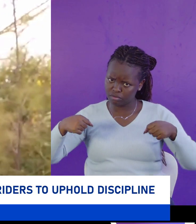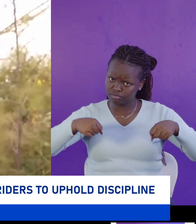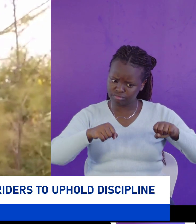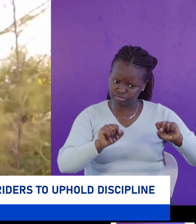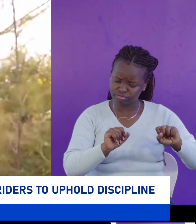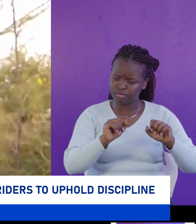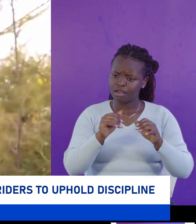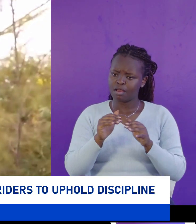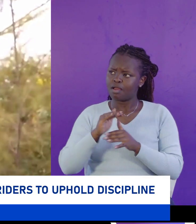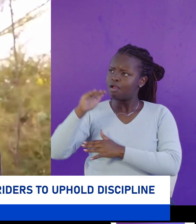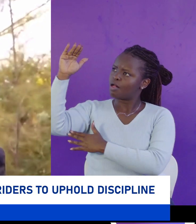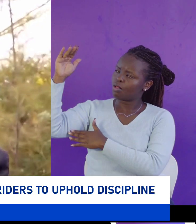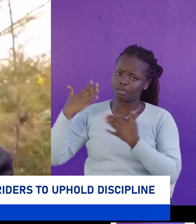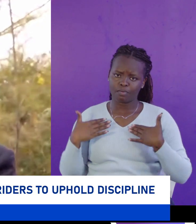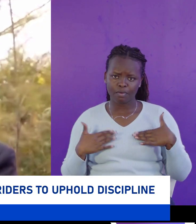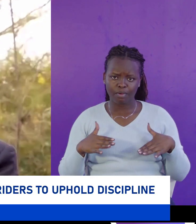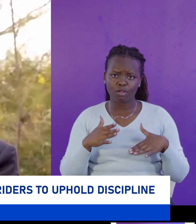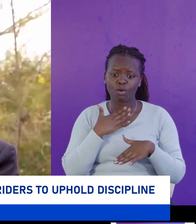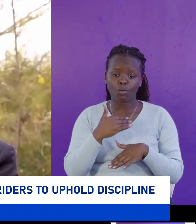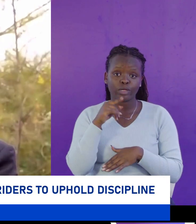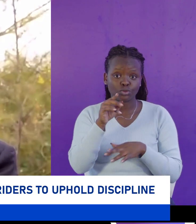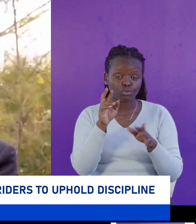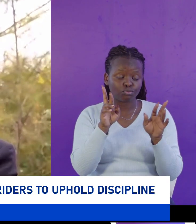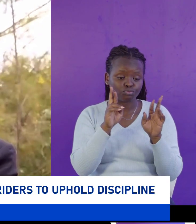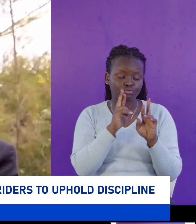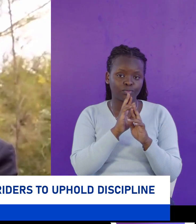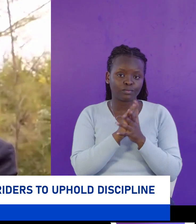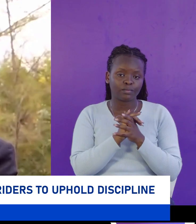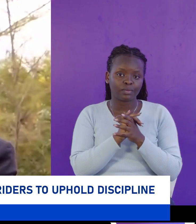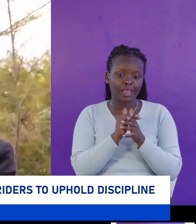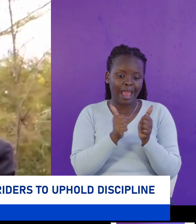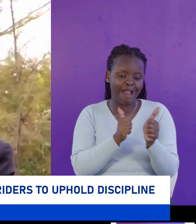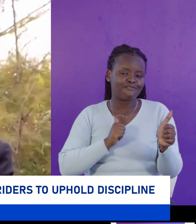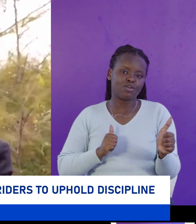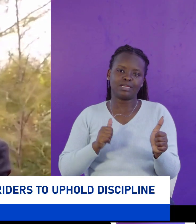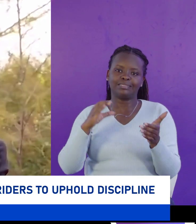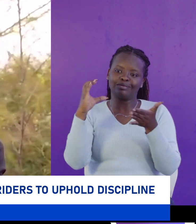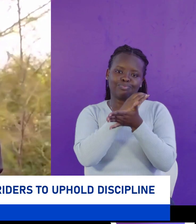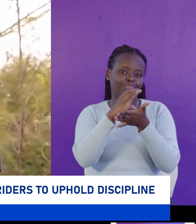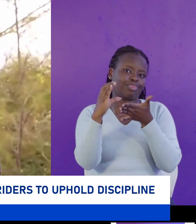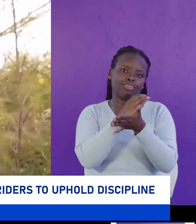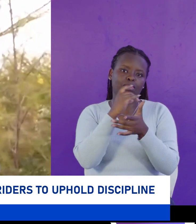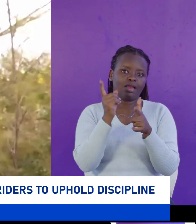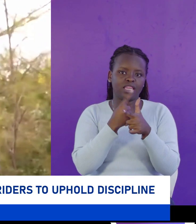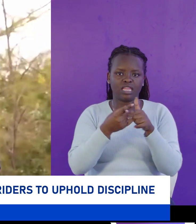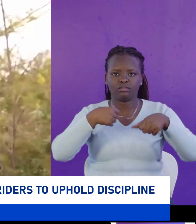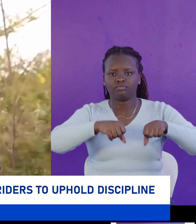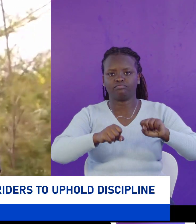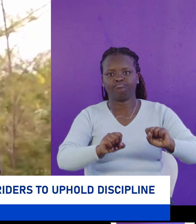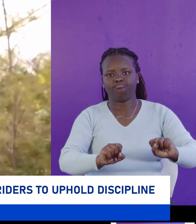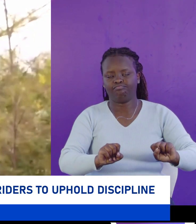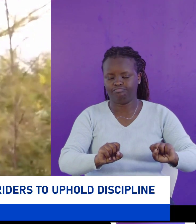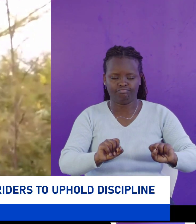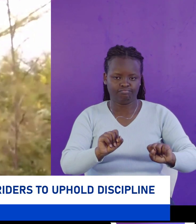wazima. Mimi nataka mjihatarishe sana na maneno ya kukunywa pombe alafu unaendesha pikipiki.